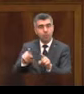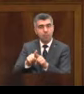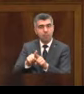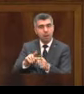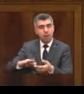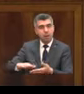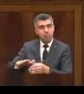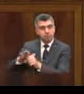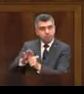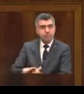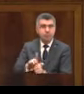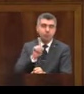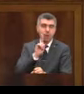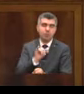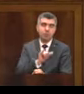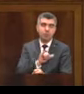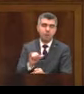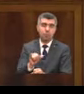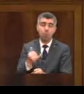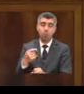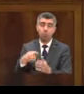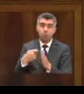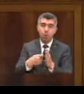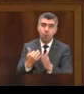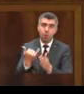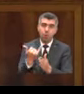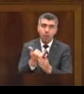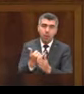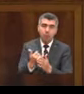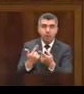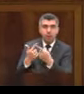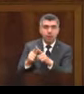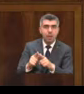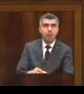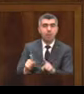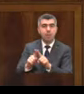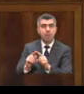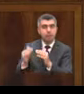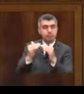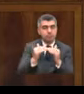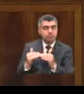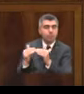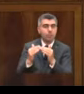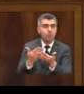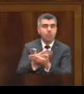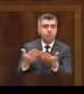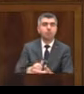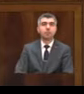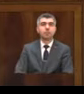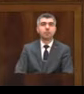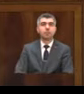النساء، واللي كان اعتبروها مشروع مهم جدا لأنه سيحقق الالتقائية والتنسيق بين كافة